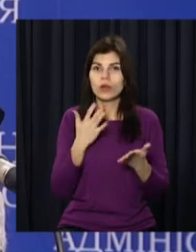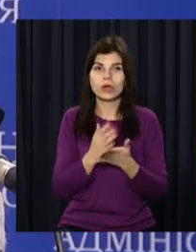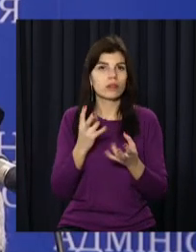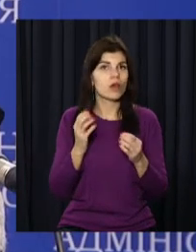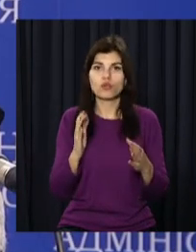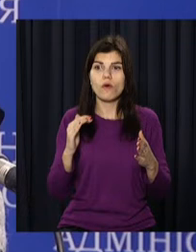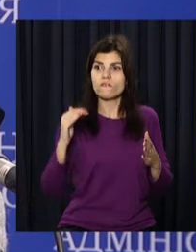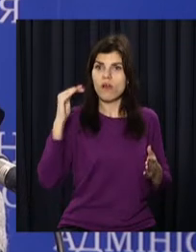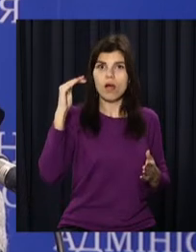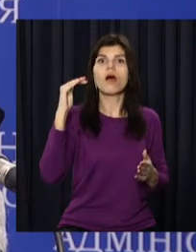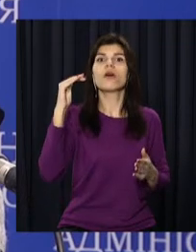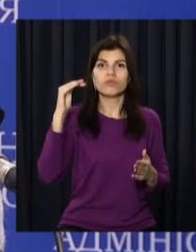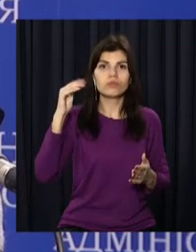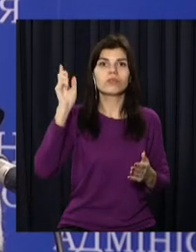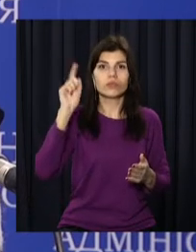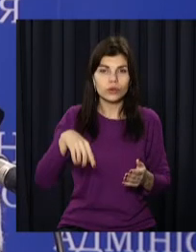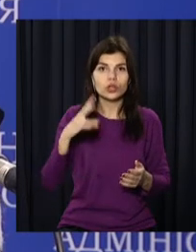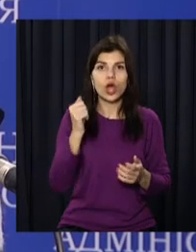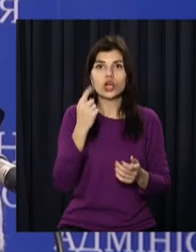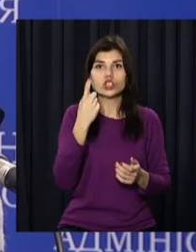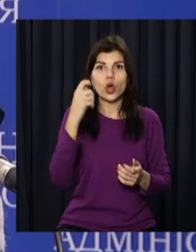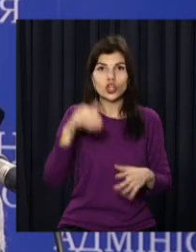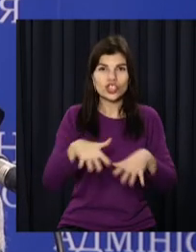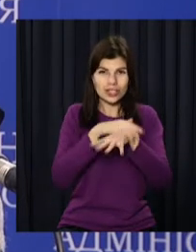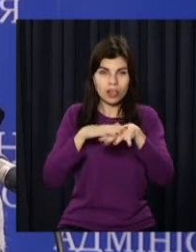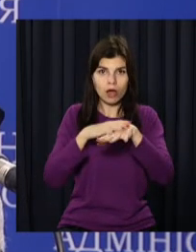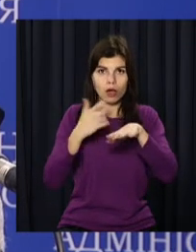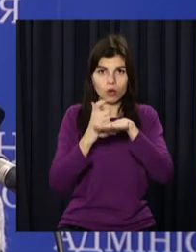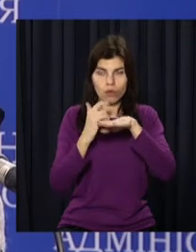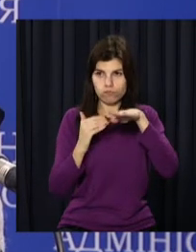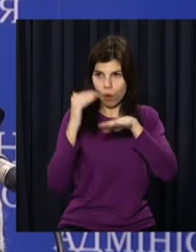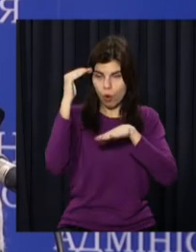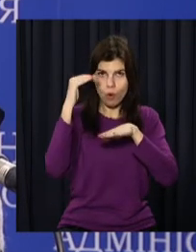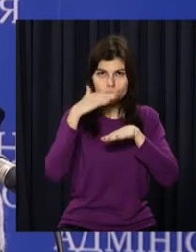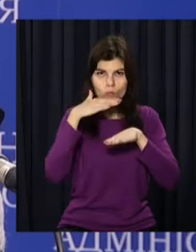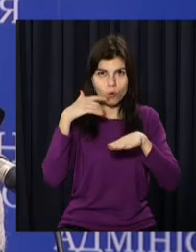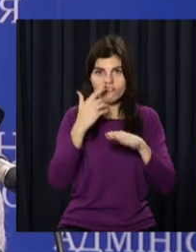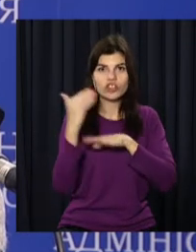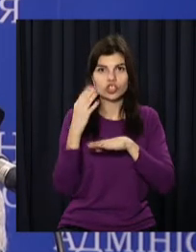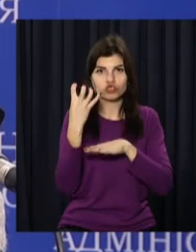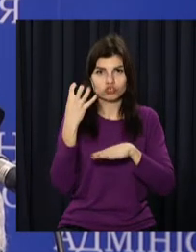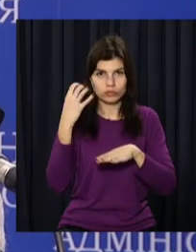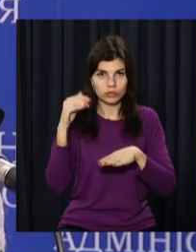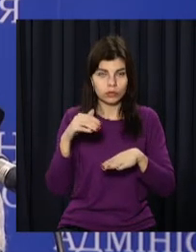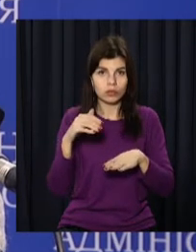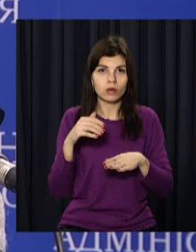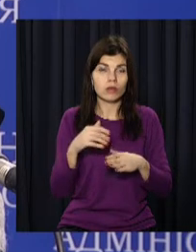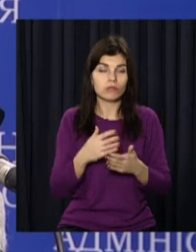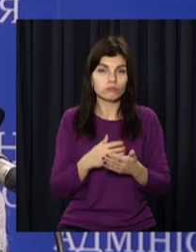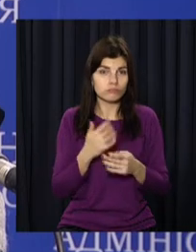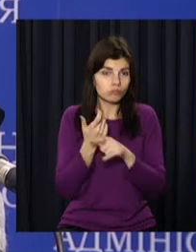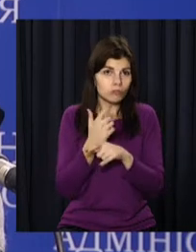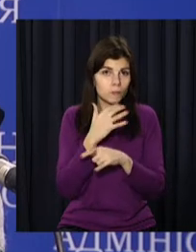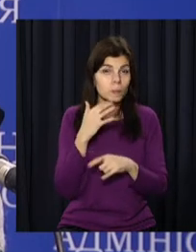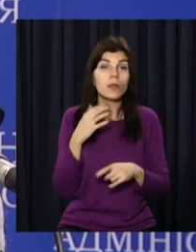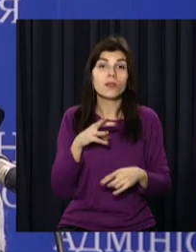високий рівень захворюваності на 100 тисяч населення, вище 400, коли індикатор 75, але